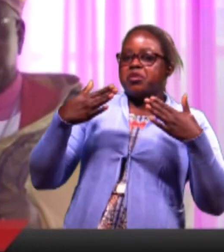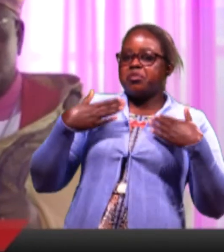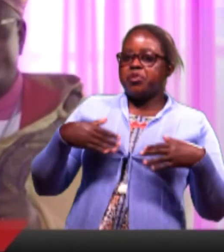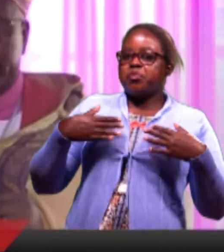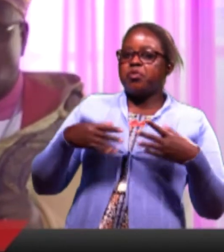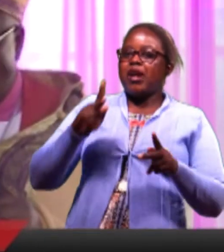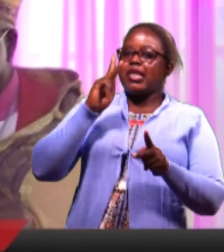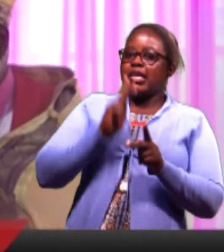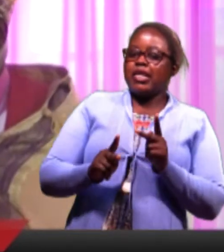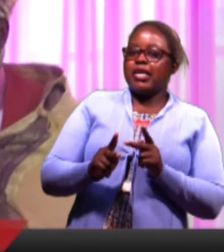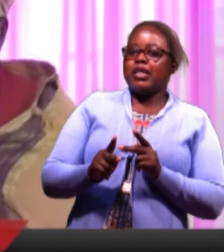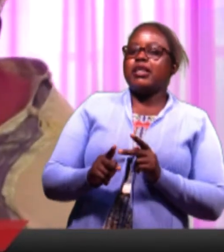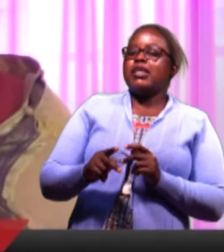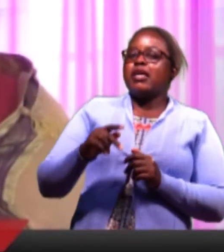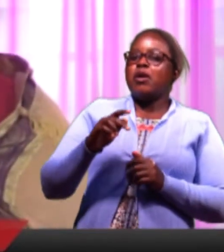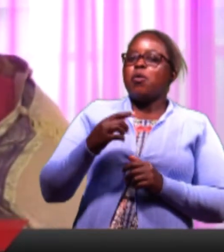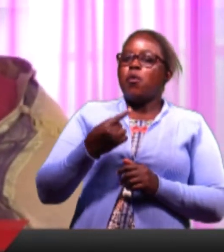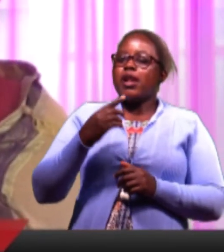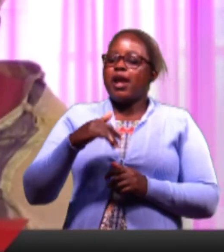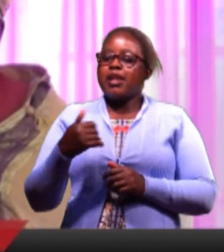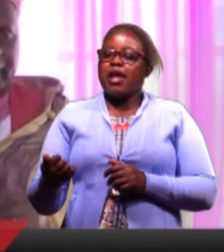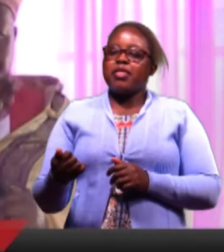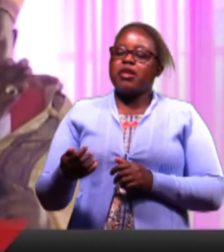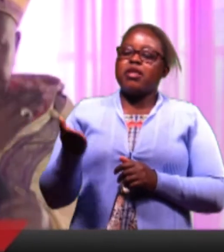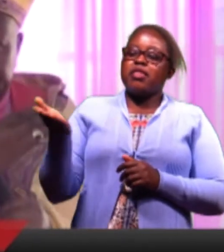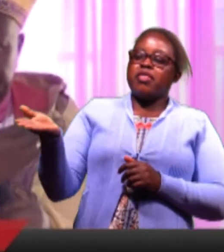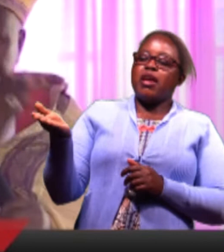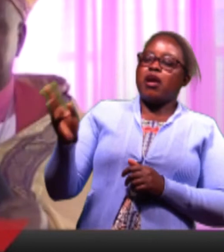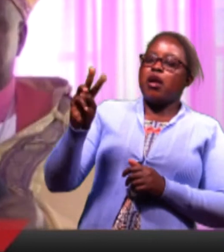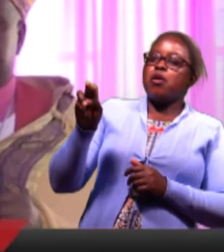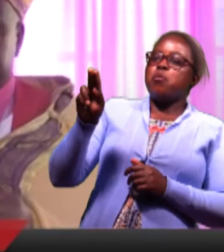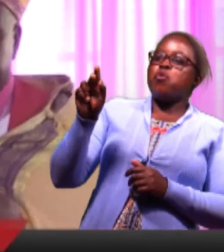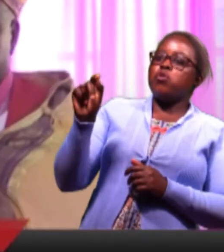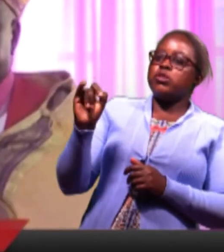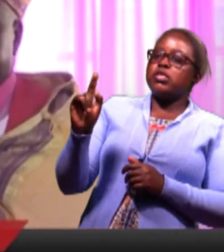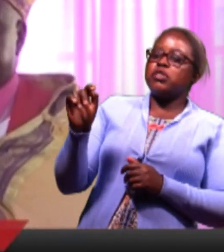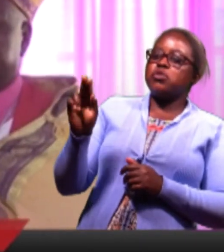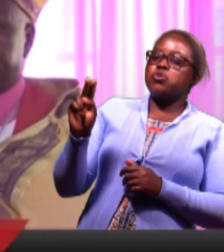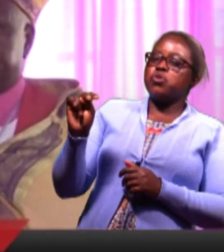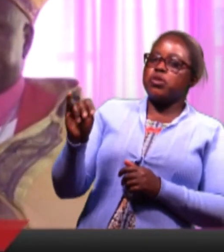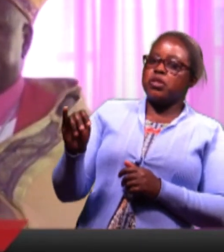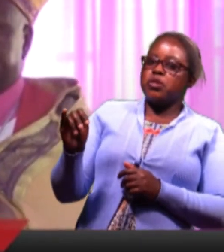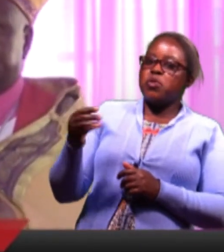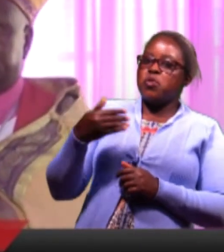Yeah? Watu wanauana ovyo ovyo. Kuna kijana hapa Mtituni